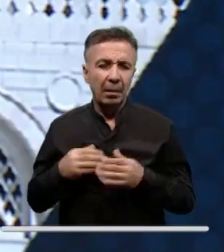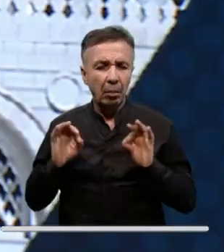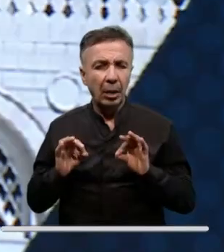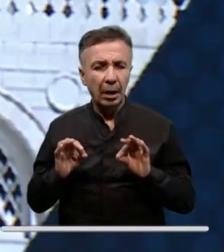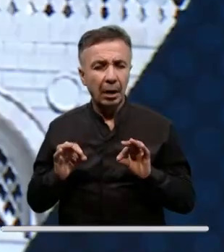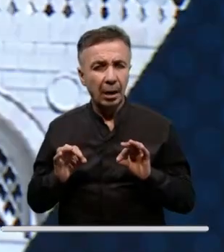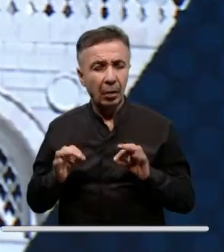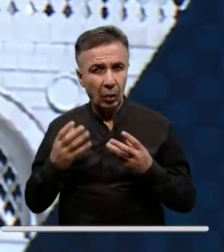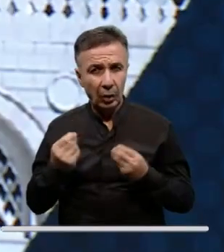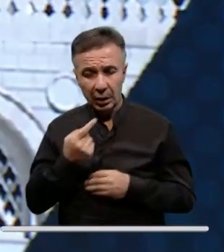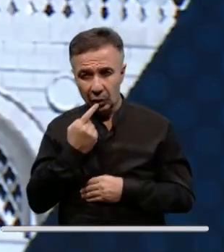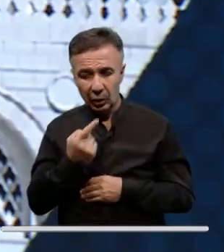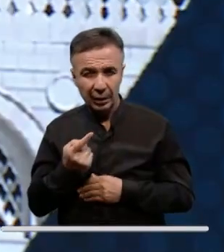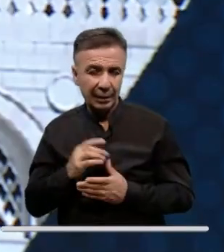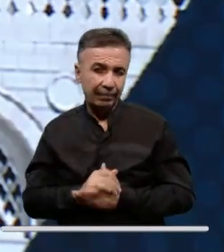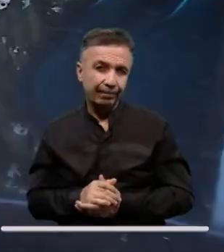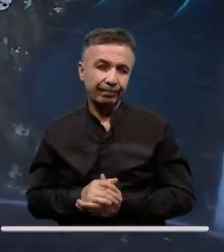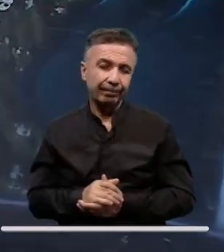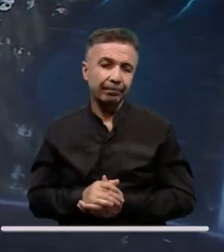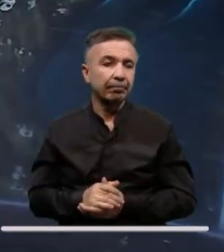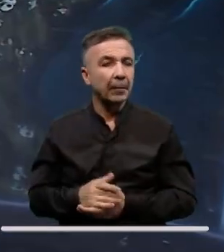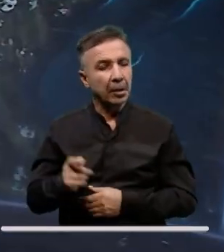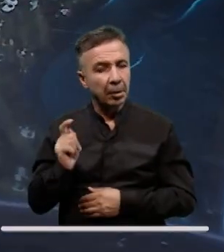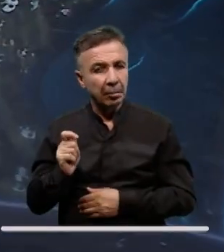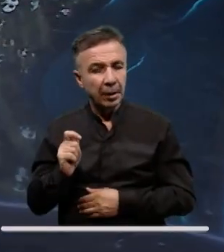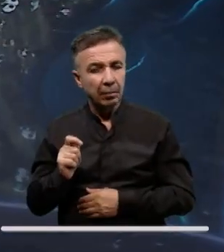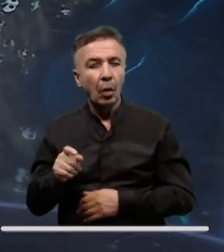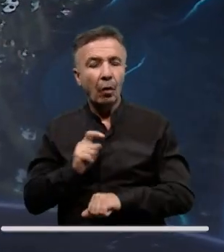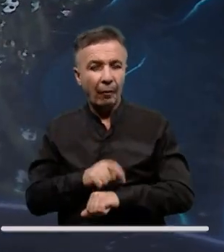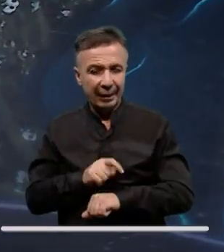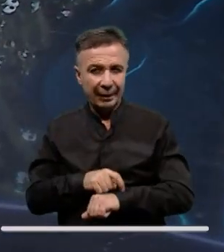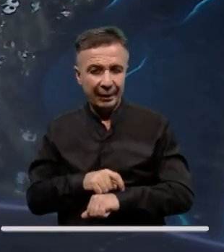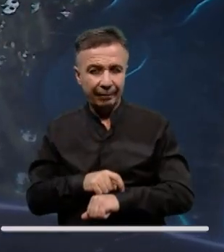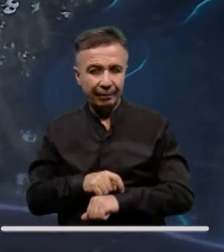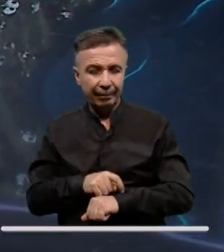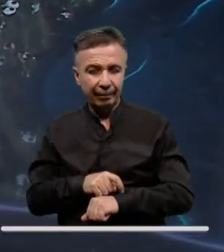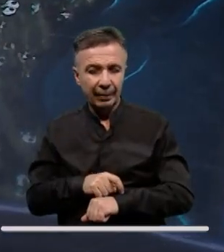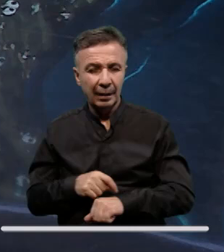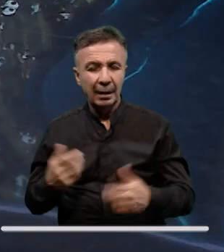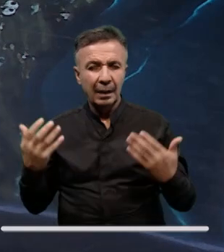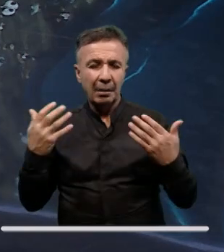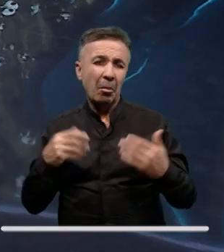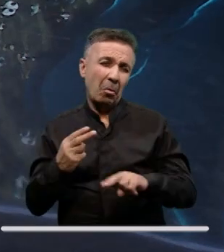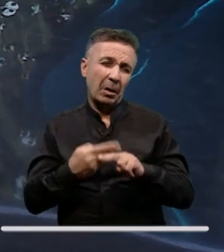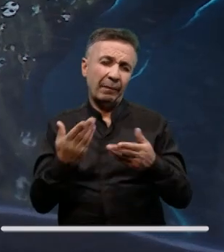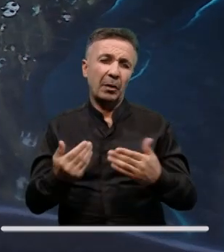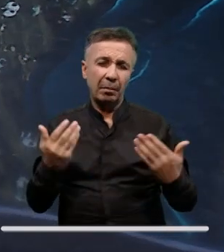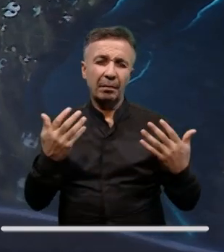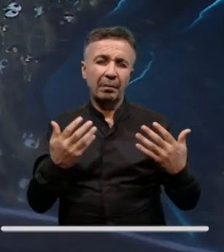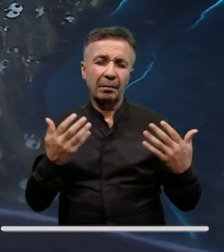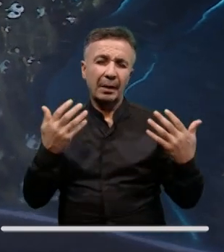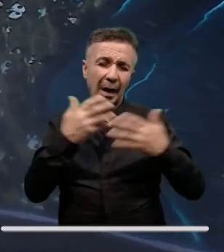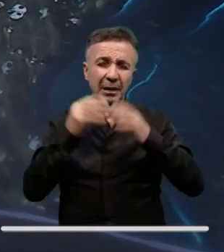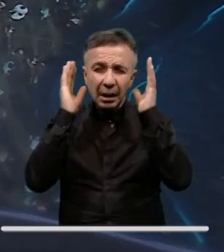söylesem o zaman doğru olmaz ill ki o vakti belirterek farz namazları niyet etmemiz gerekir